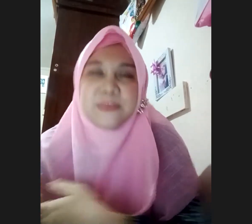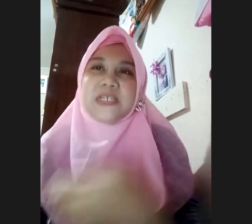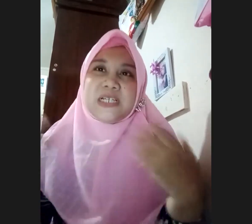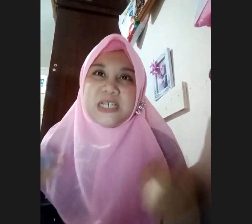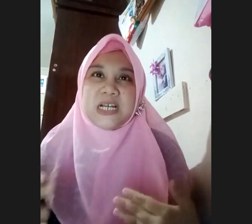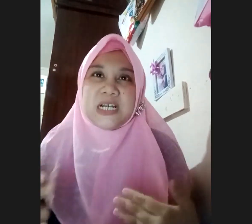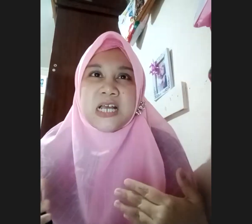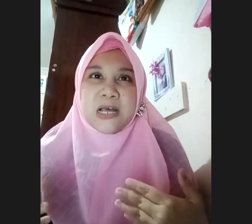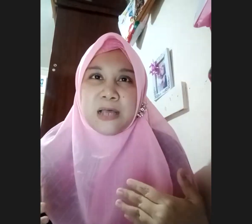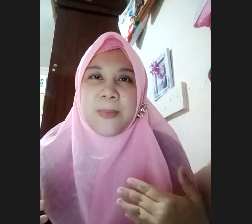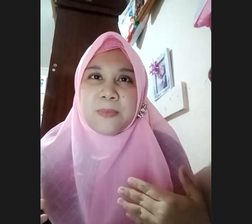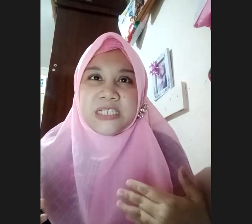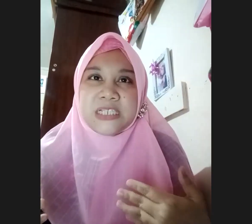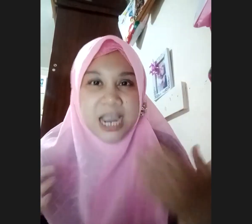stres,